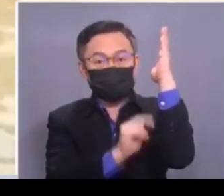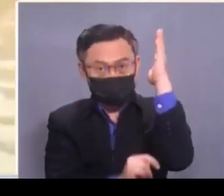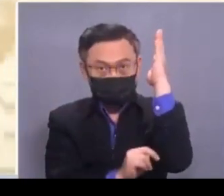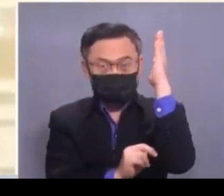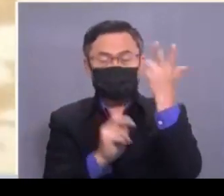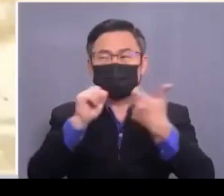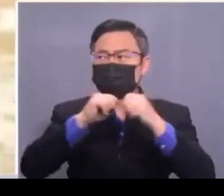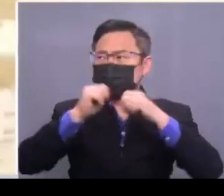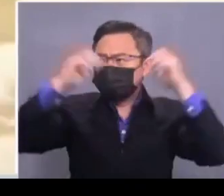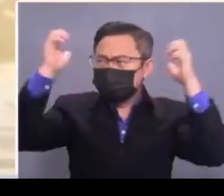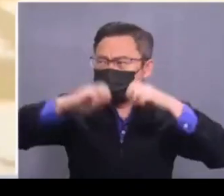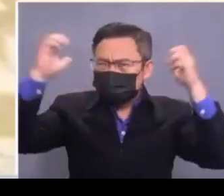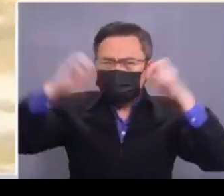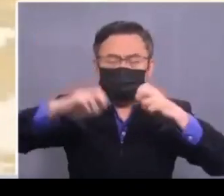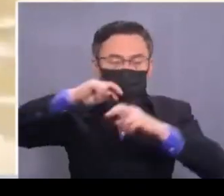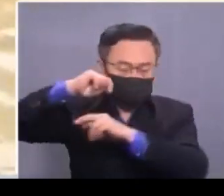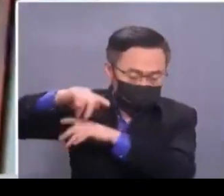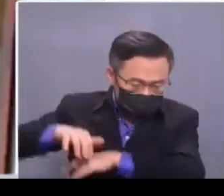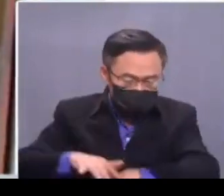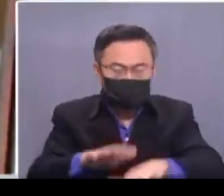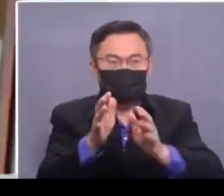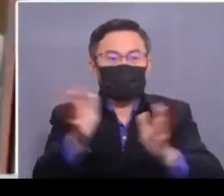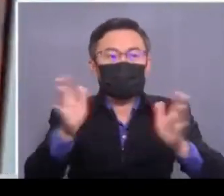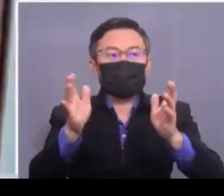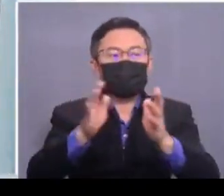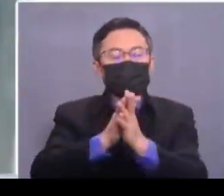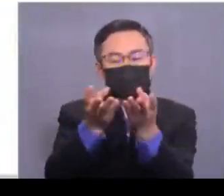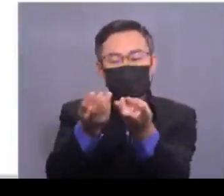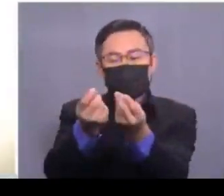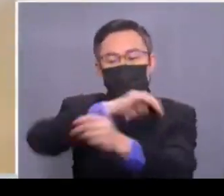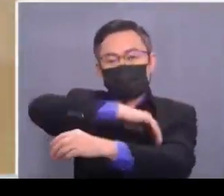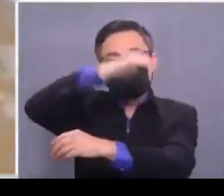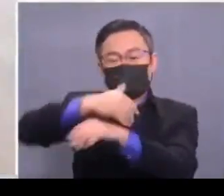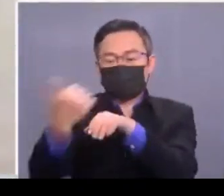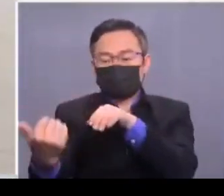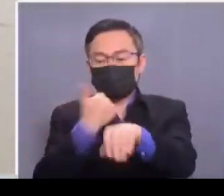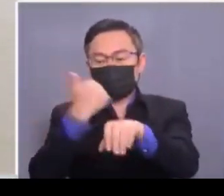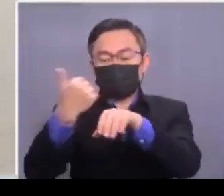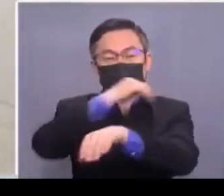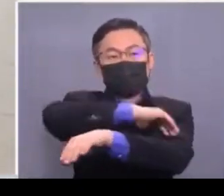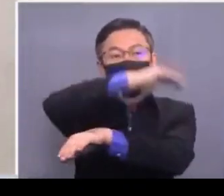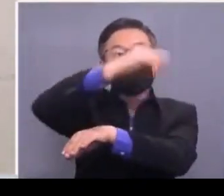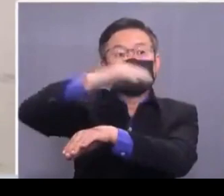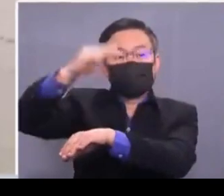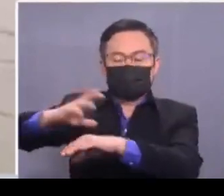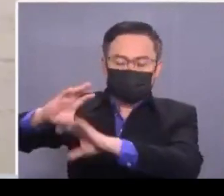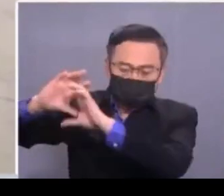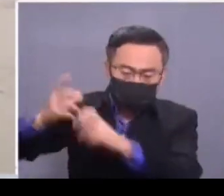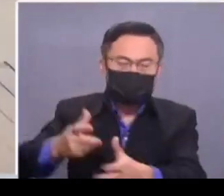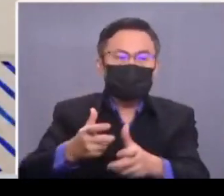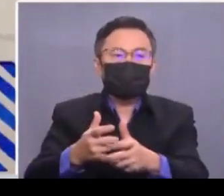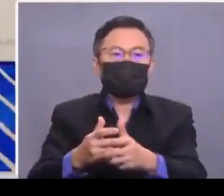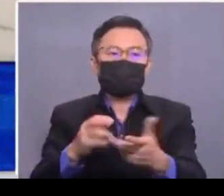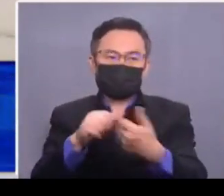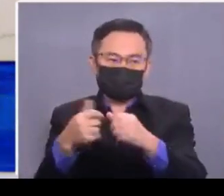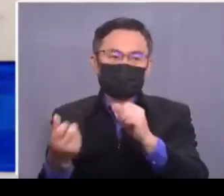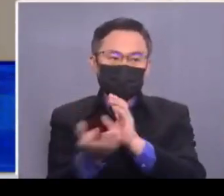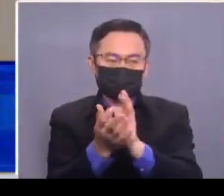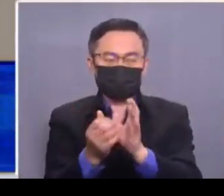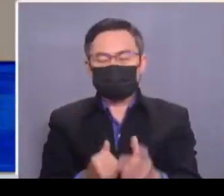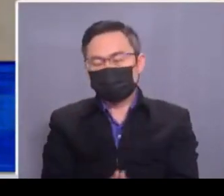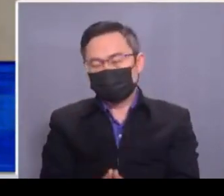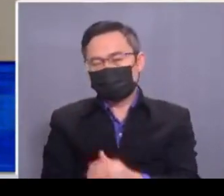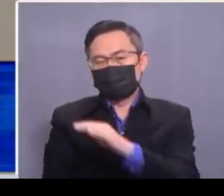ถล่มทับเส้นทางสายหลักในพื้นที่ระนองผู้สื่อข่าวมีการรายงานนะคะว่าตั้งแต่ช่วงเช้ามืดที่ผ่านมาหลายพื้นที่ในจังหวัด